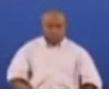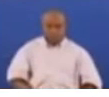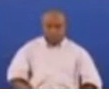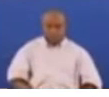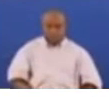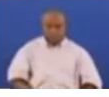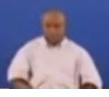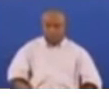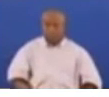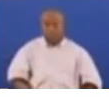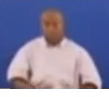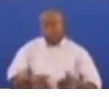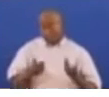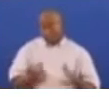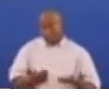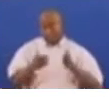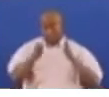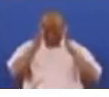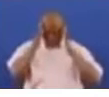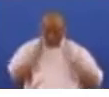Sasa Mheshimiwa Spika,